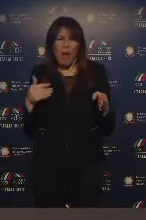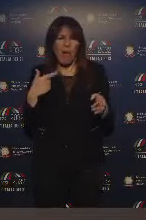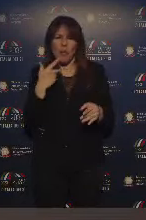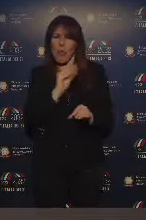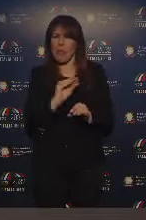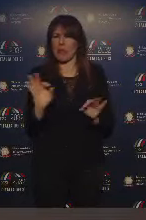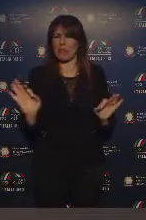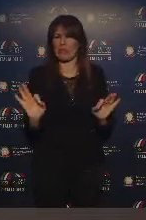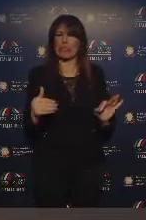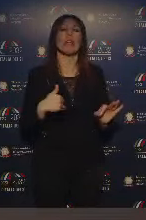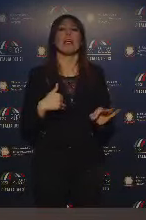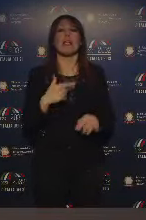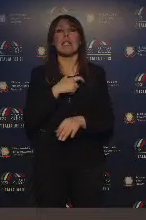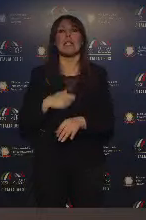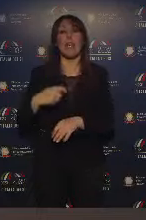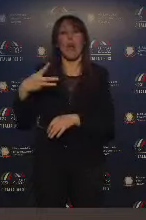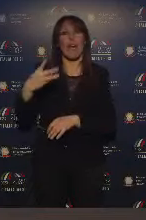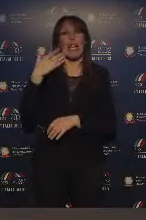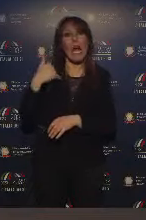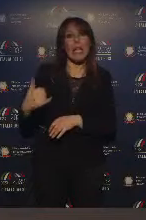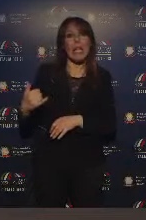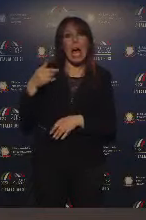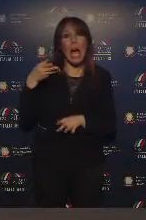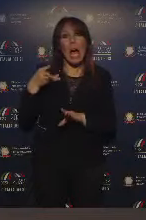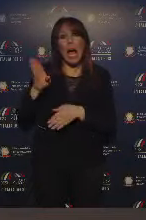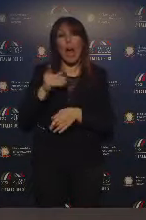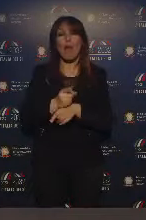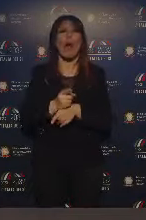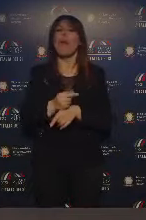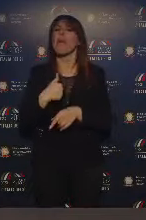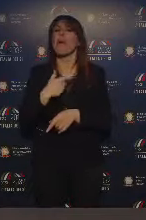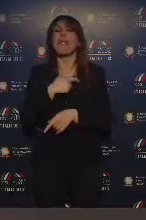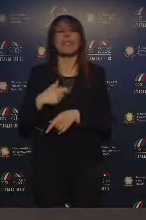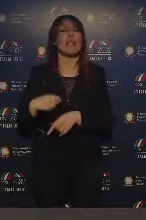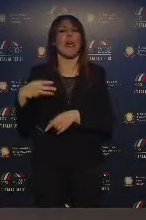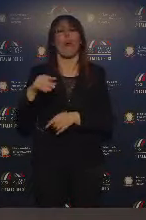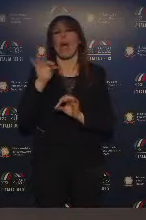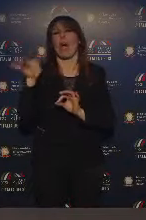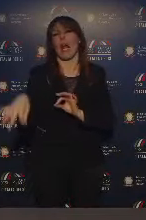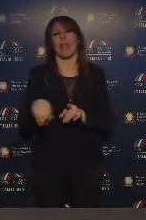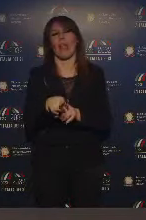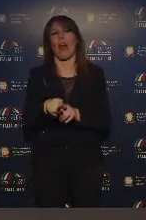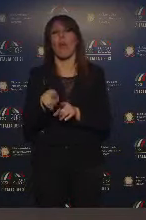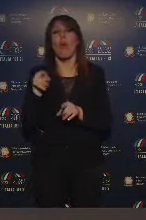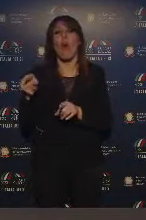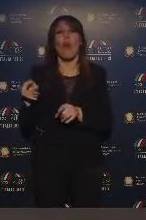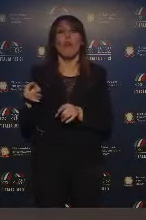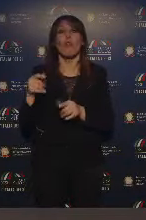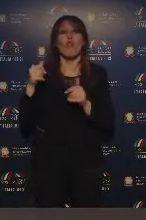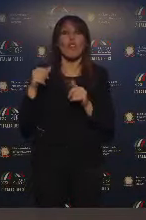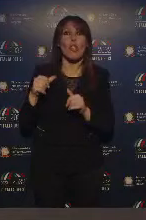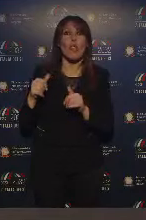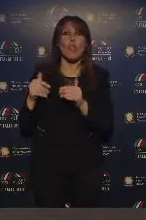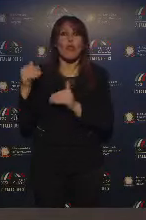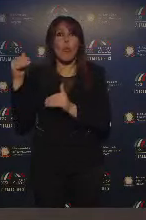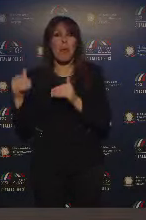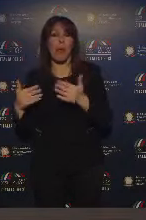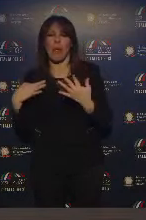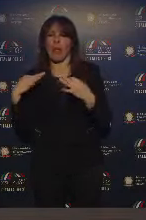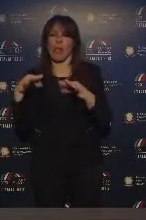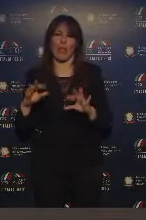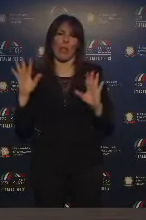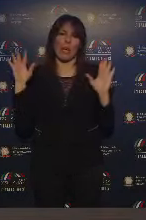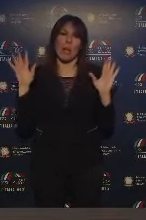chiamò il sindaco di Maratea per la frana per me è il sindaco di Maratea poi sei di qua di là civico sopra sotto A me interessa